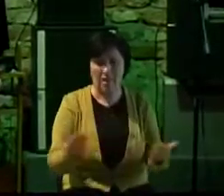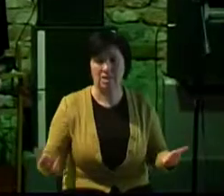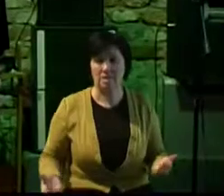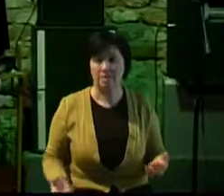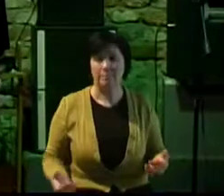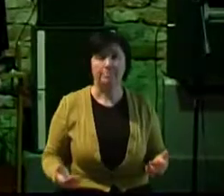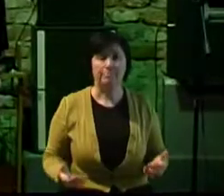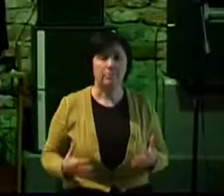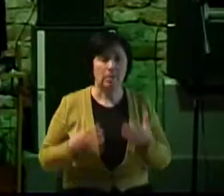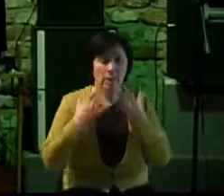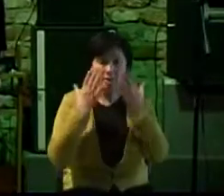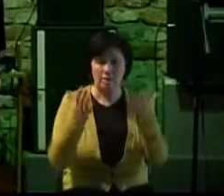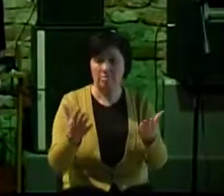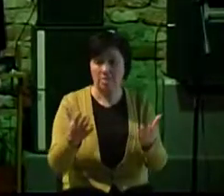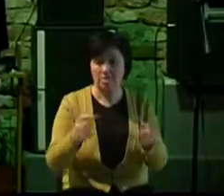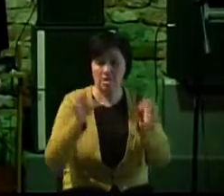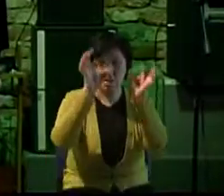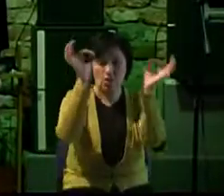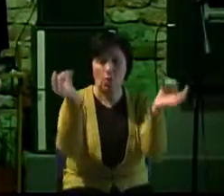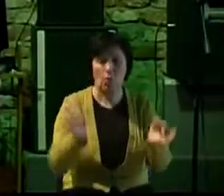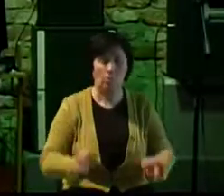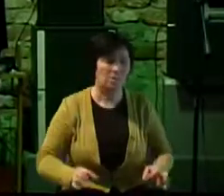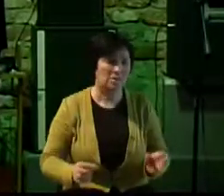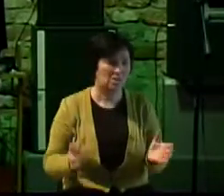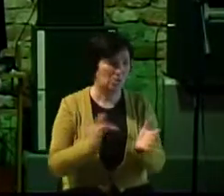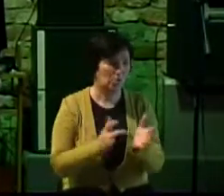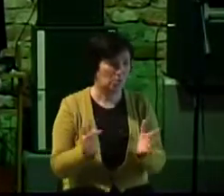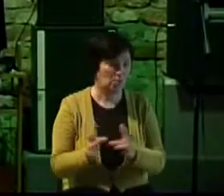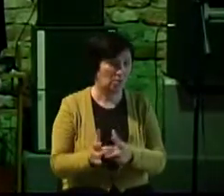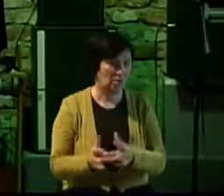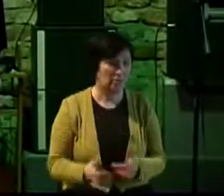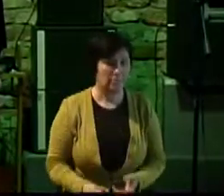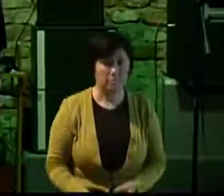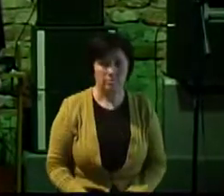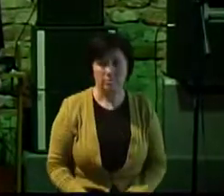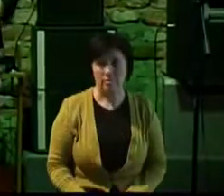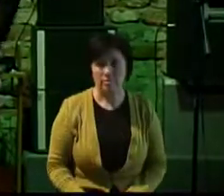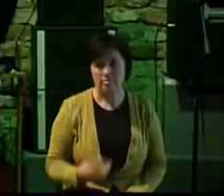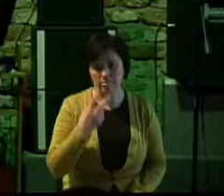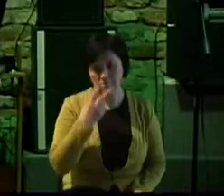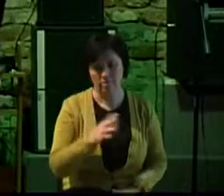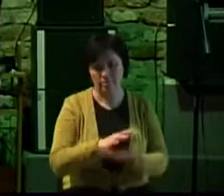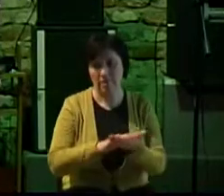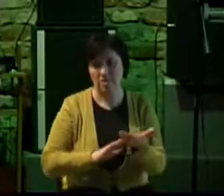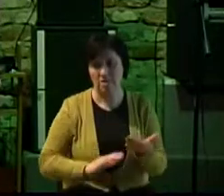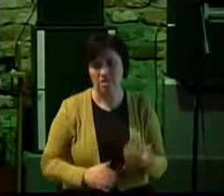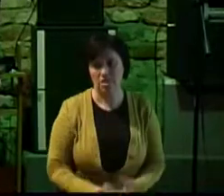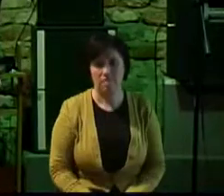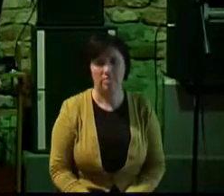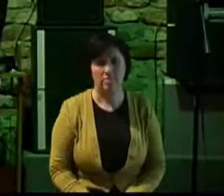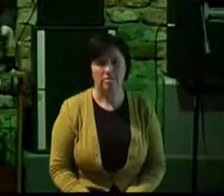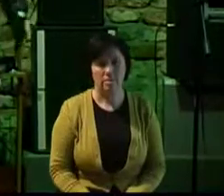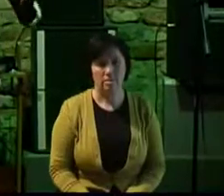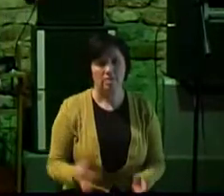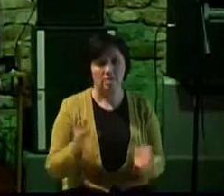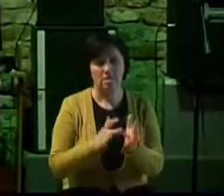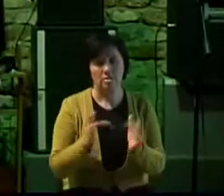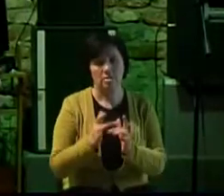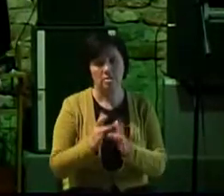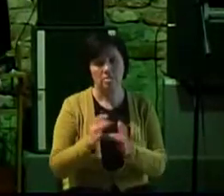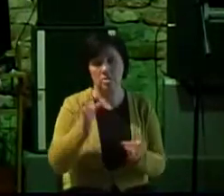отображался образ Господа Иисуса Христа. Но давайте посмотрим дальше. Итак, Господь